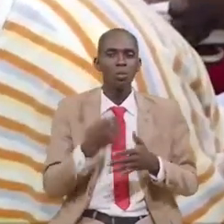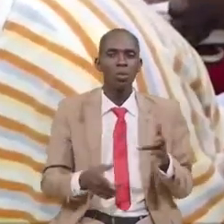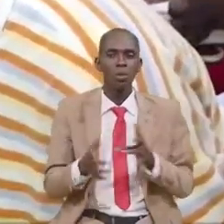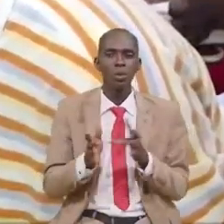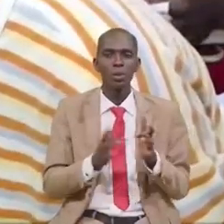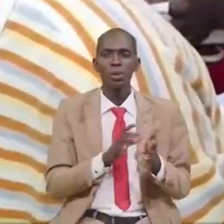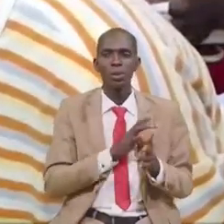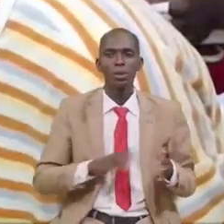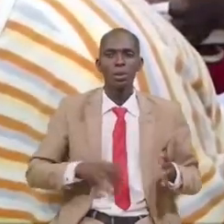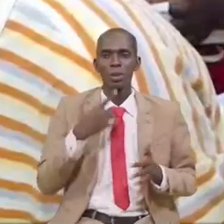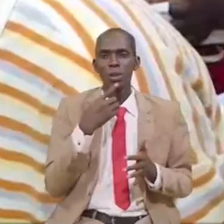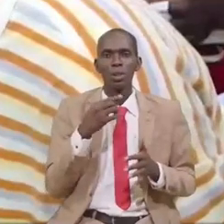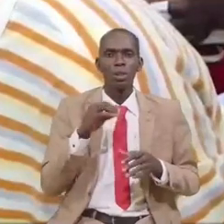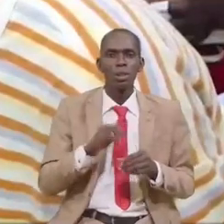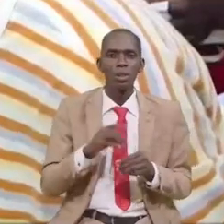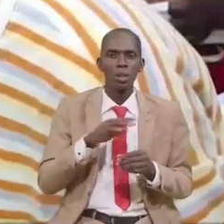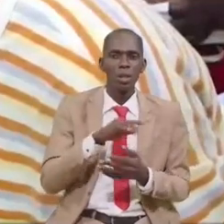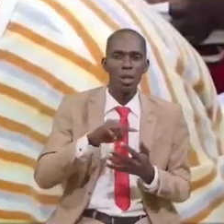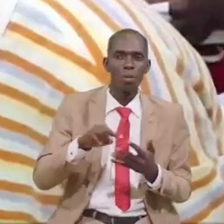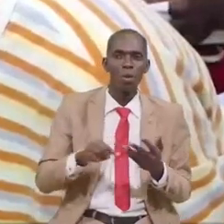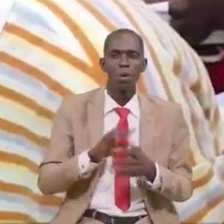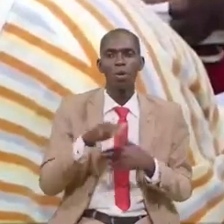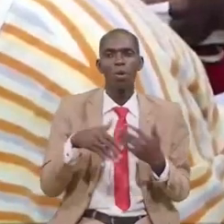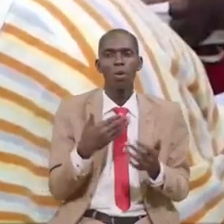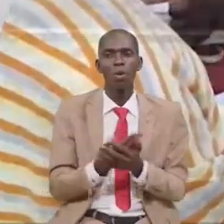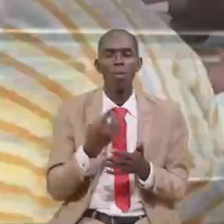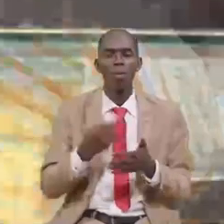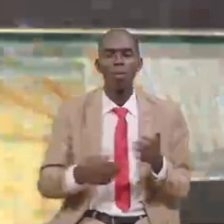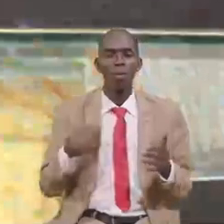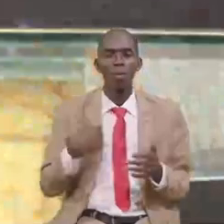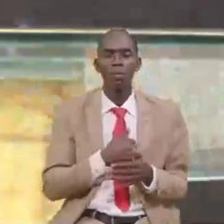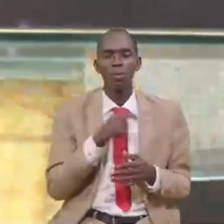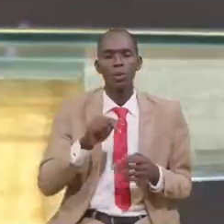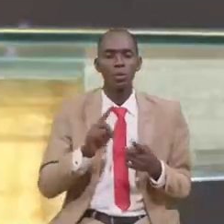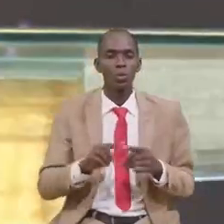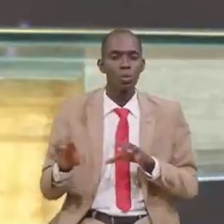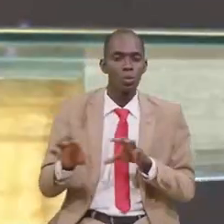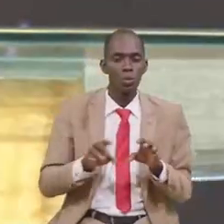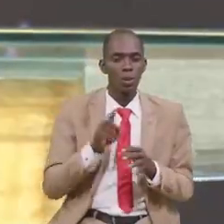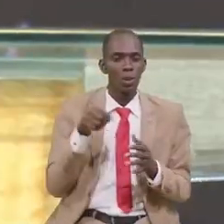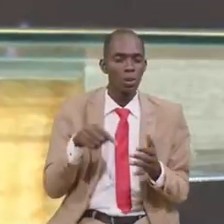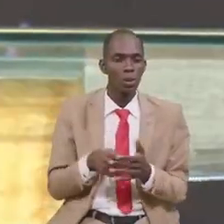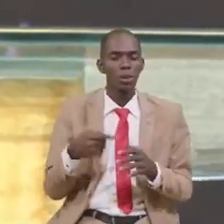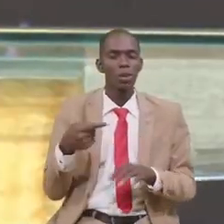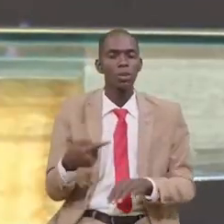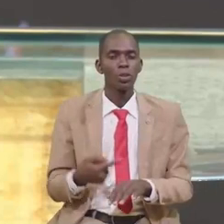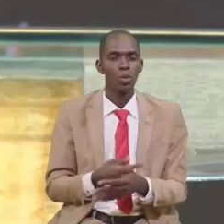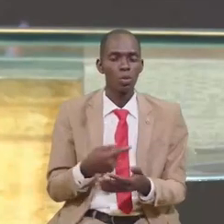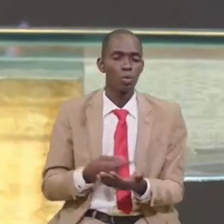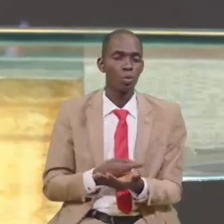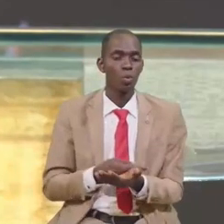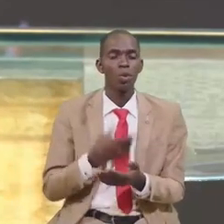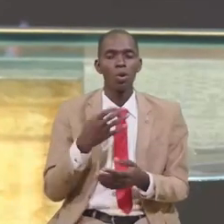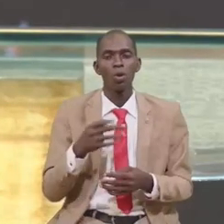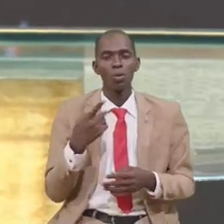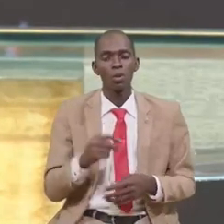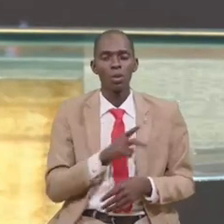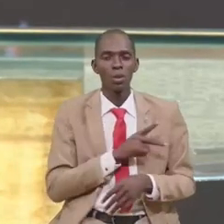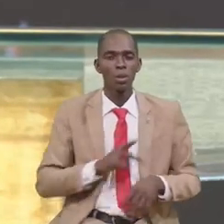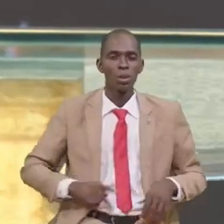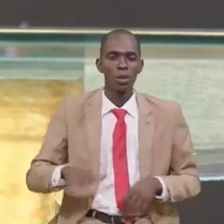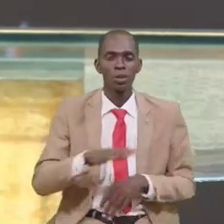dit, au sein de tout cela, ce que nous devons continuer de faire, il a dit, verset 14, cette bonne